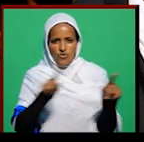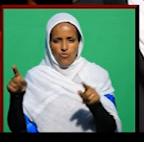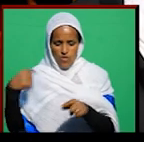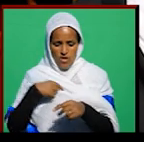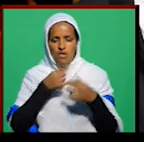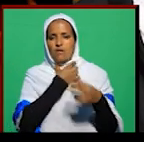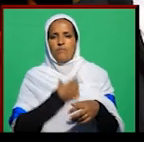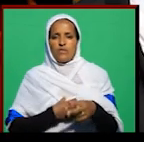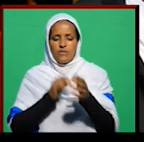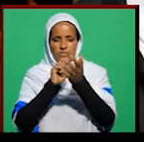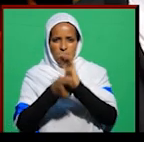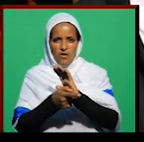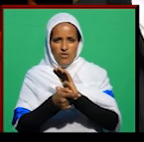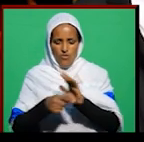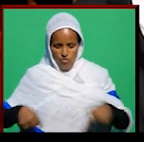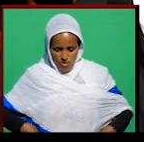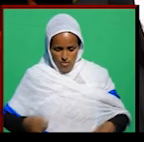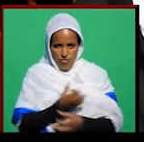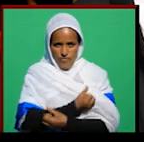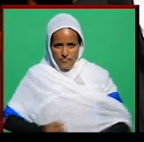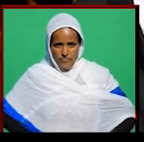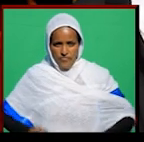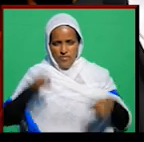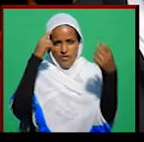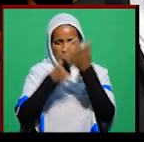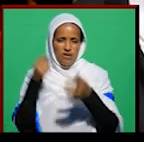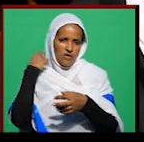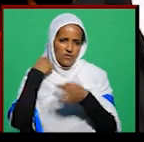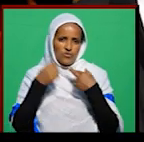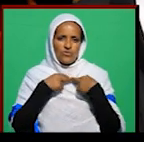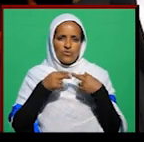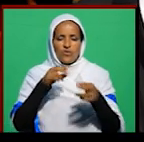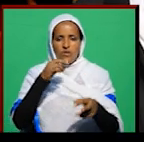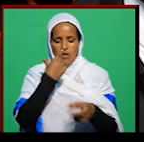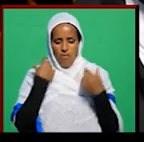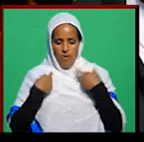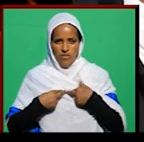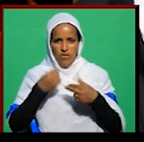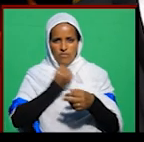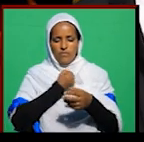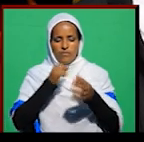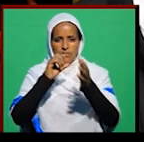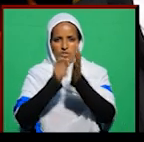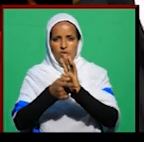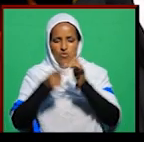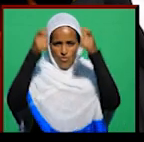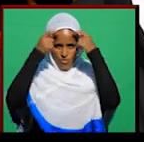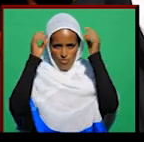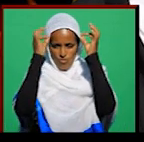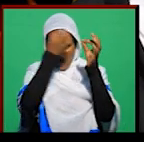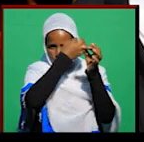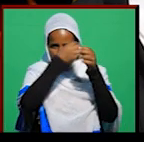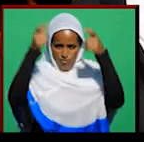ገመዱ ደግሞ ለማተባችን ምሳሌ ነው። ወገቡን የታሰረበት ለቅላተ ዮሐንስ፣ አንገቱን የታሰረበት ለማተብ ምሳሌ ሆኗል።